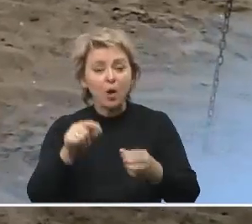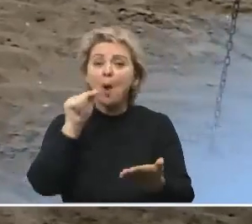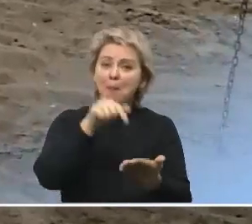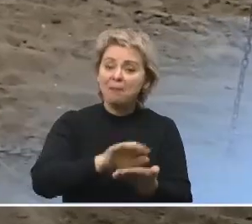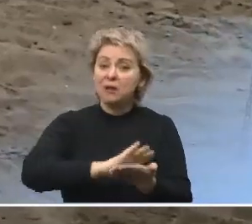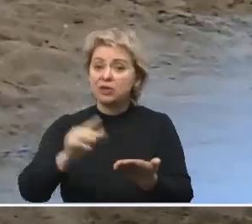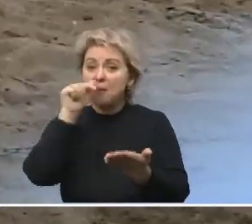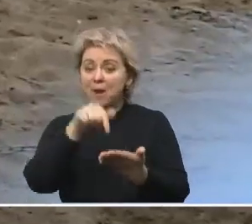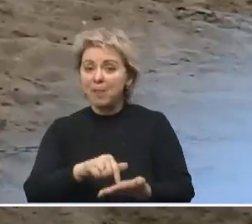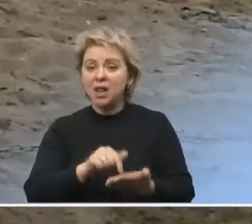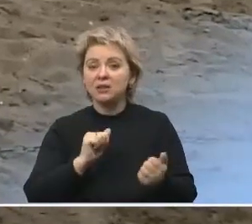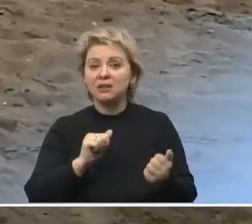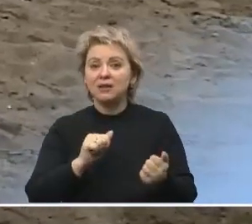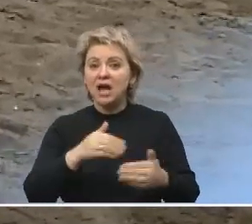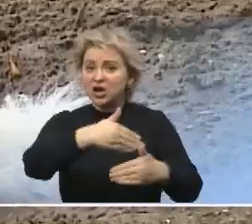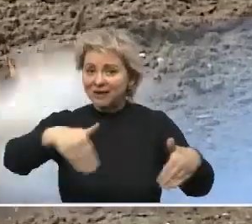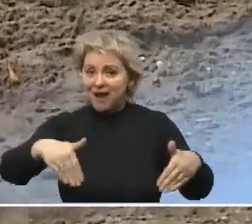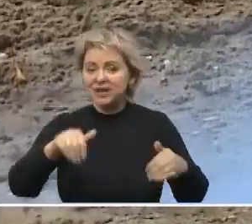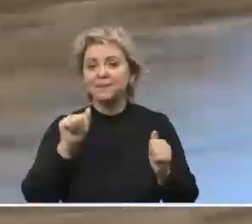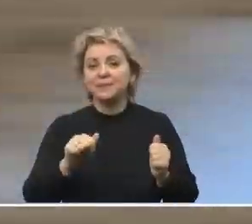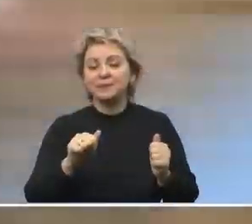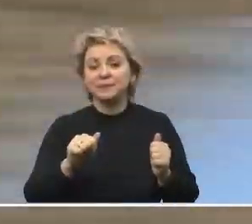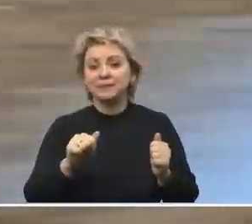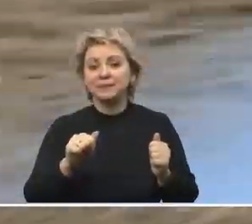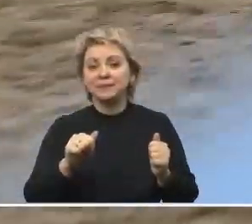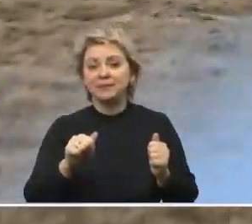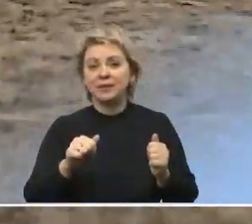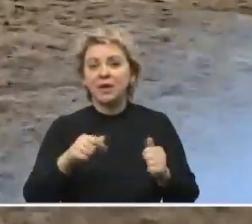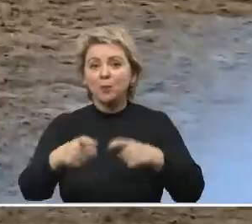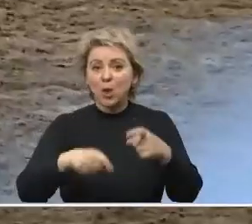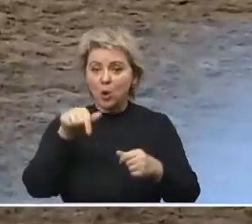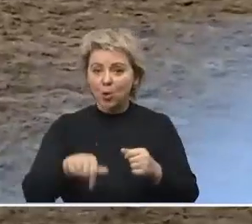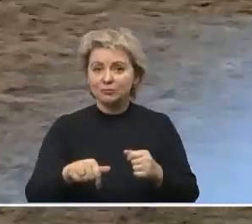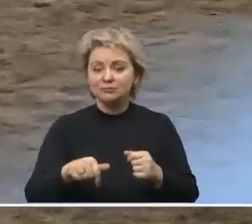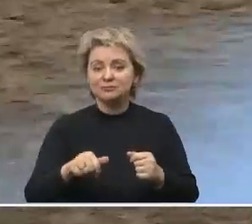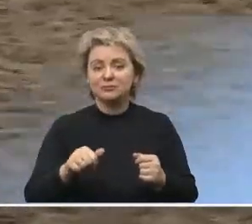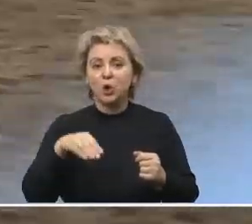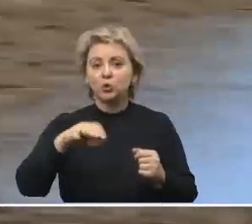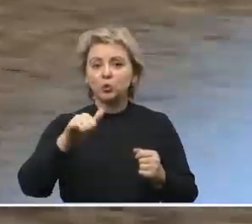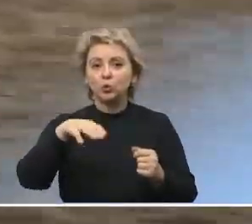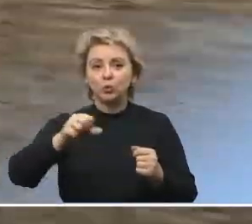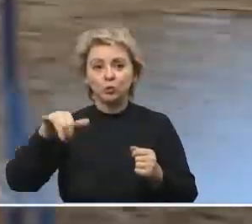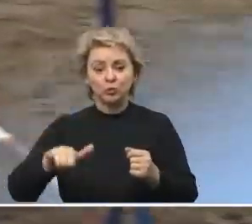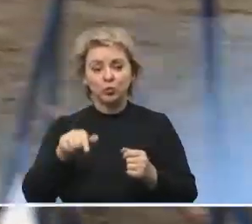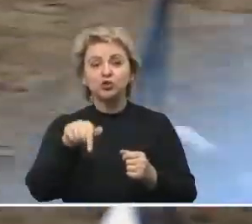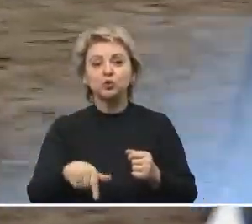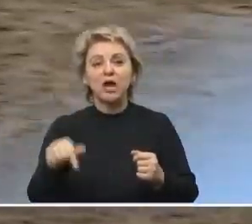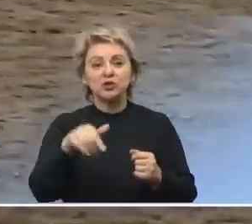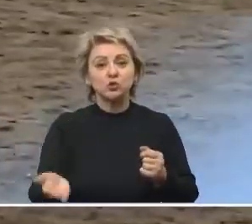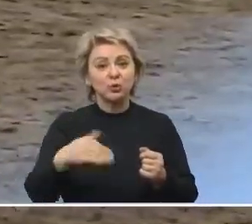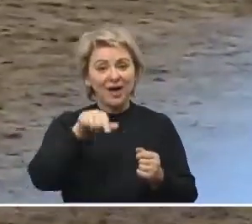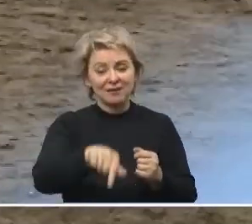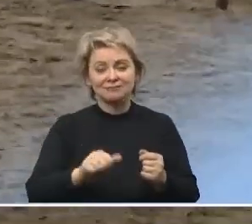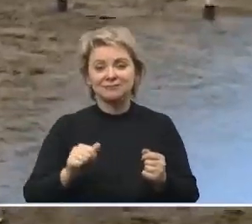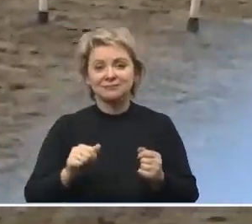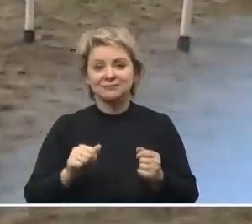и край пальчика. Хоп! Вперед, хоп! Ту-ту-ту-ту-ту! Сюда, сюда, сюда! Ой,